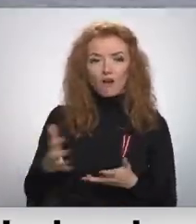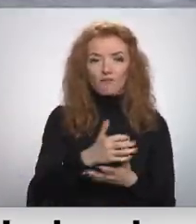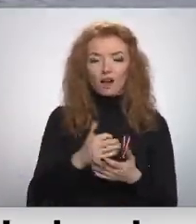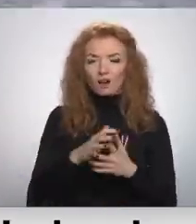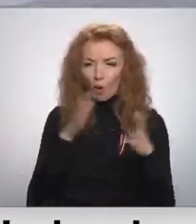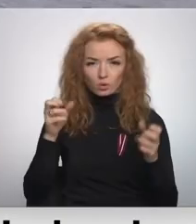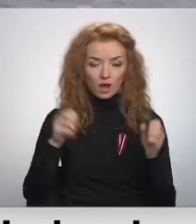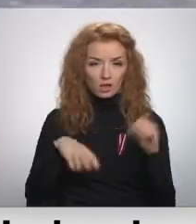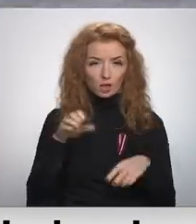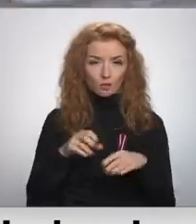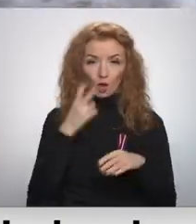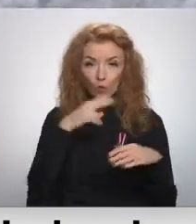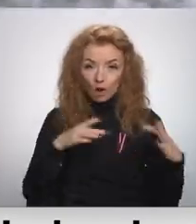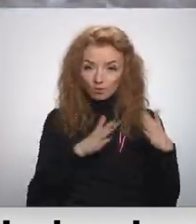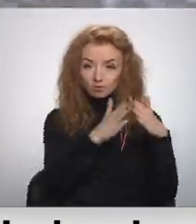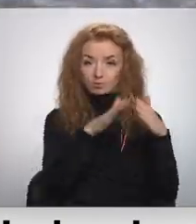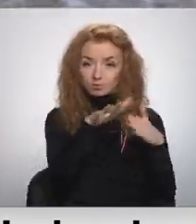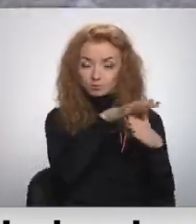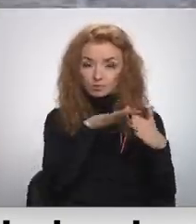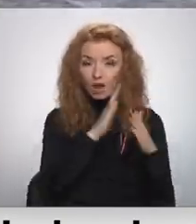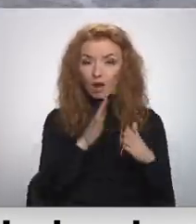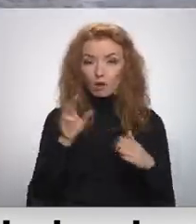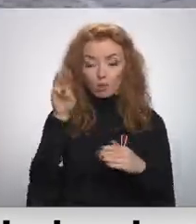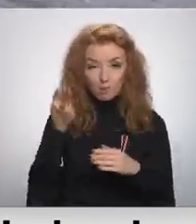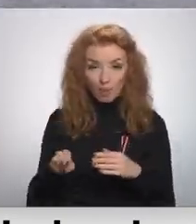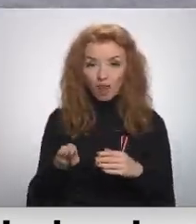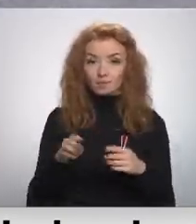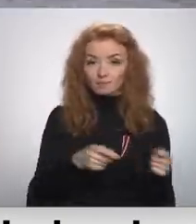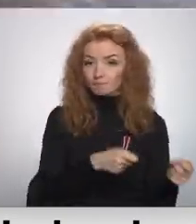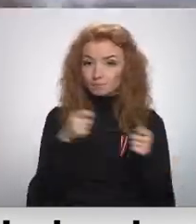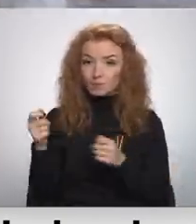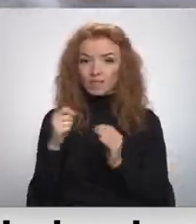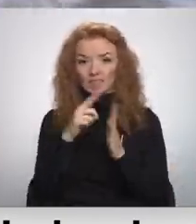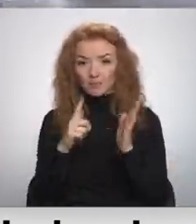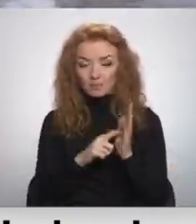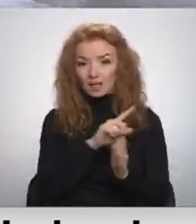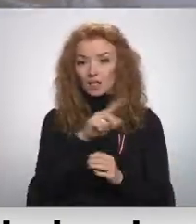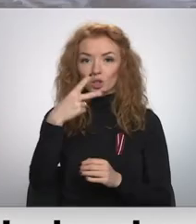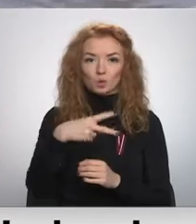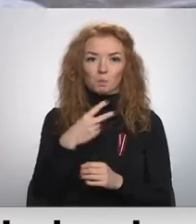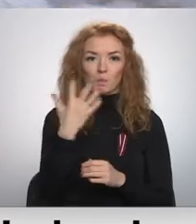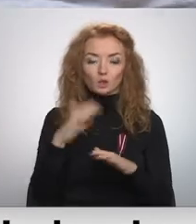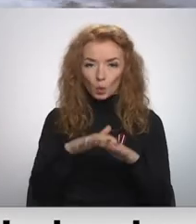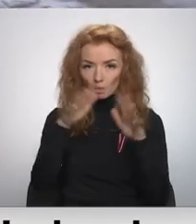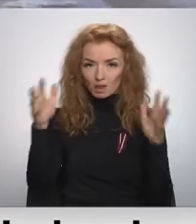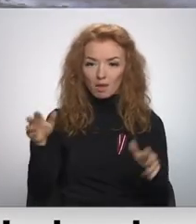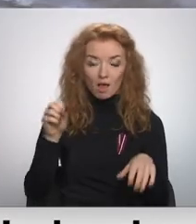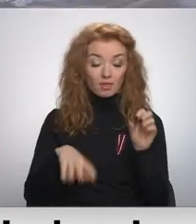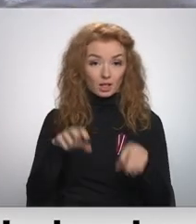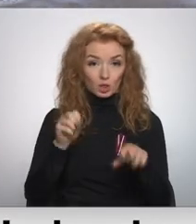daudzumu. No paša Kolkasraga teritorijas šovasar katru mēnesi izvesti 17 līdz 25 kubikmetri